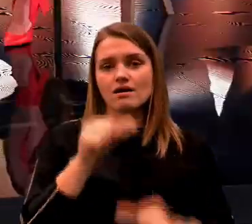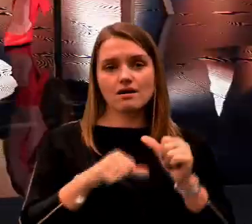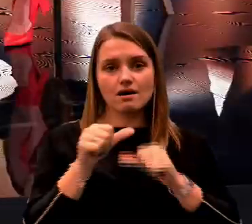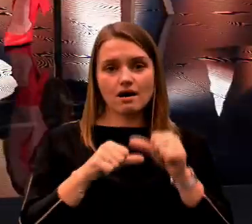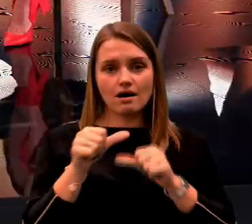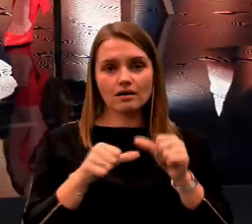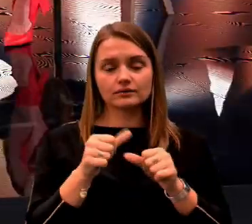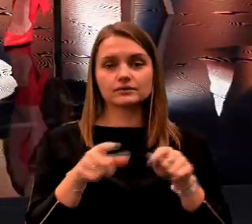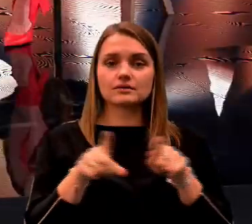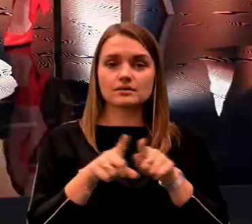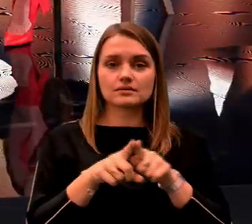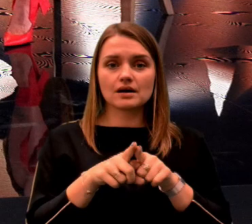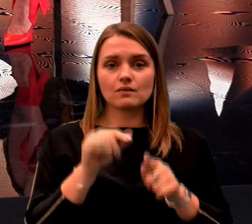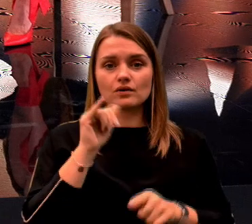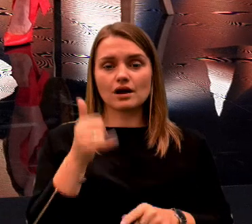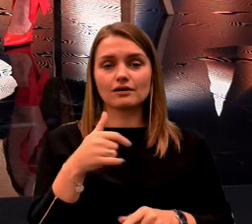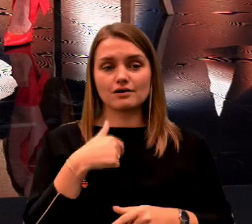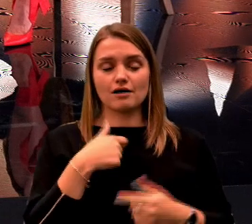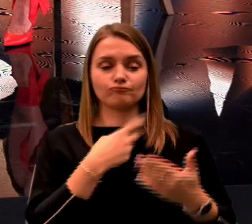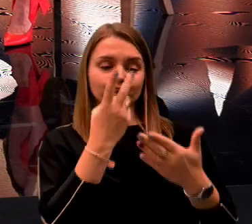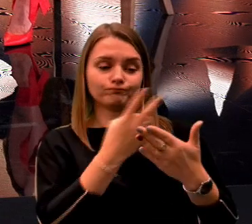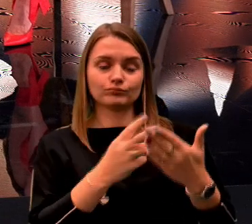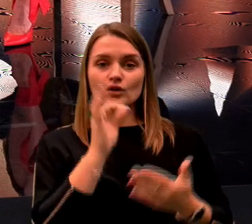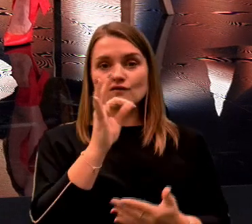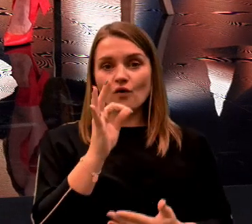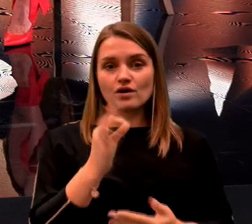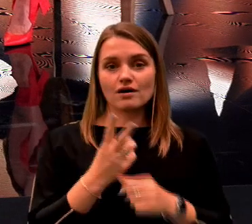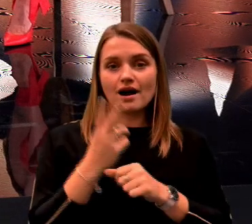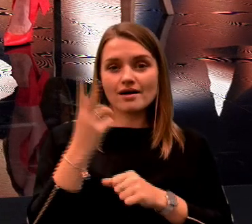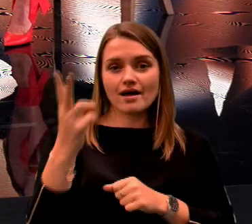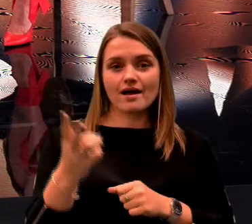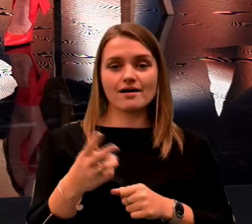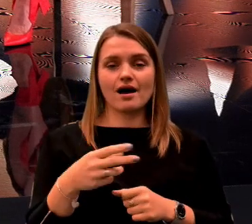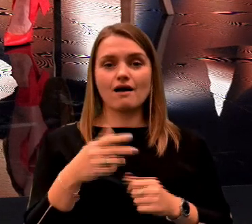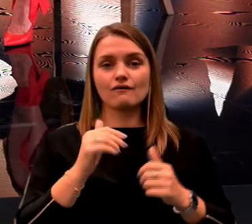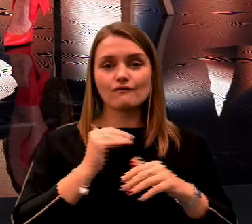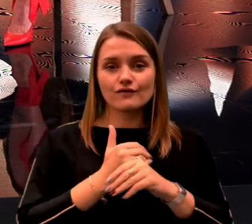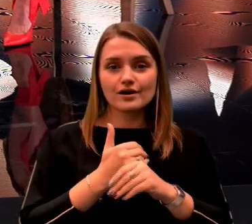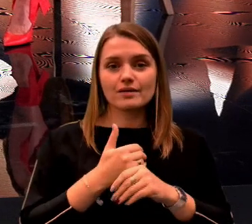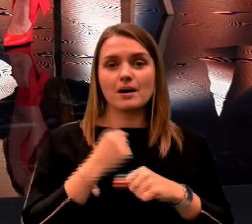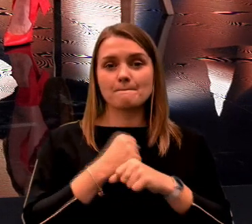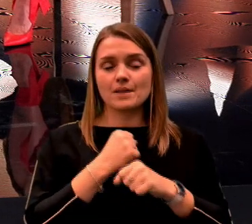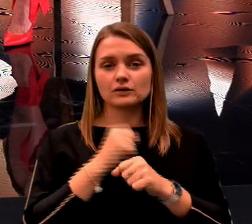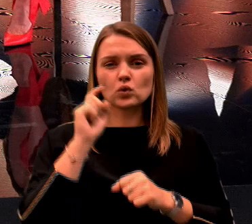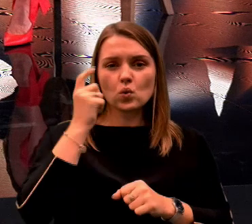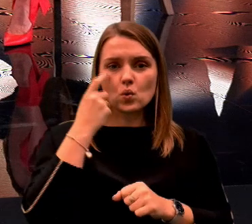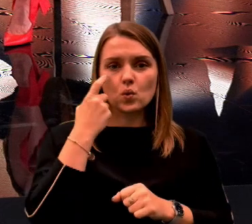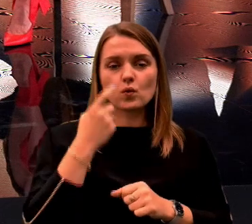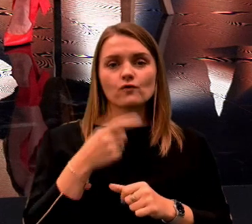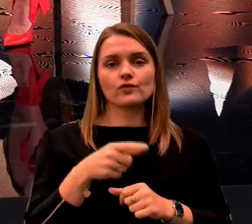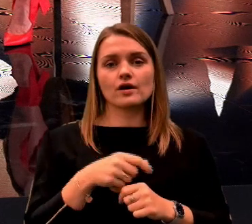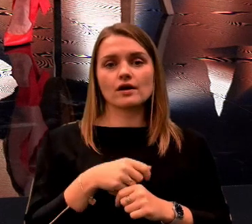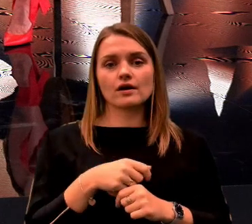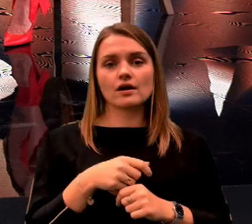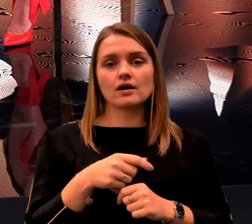jak czytam twoją karierę, Pawle, w korporacjach. Głównie zajmujesz się zarówno w to, co